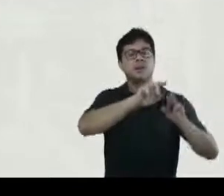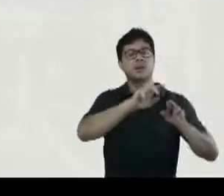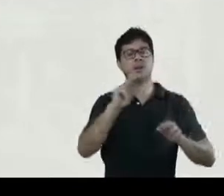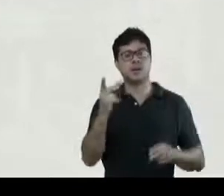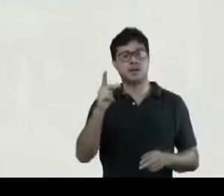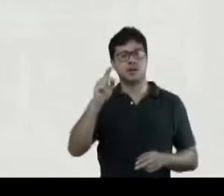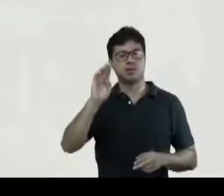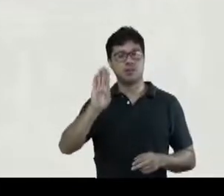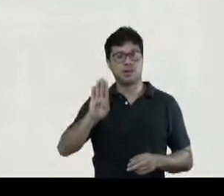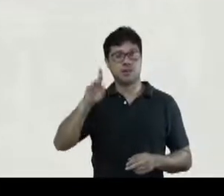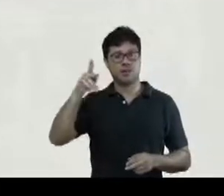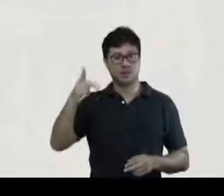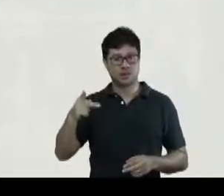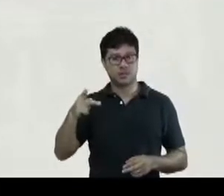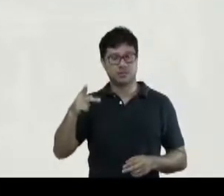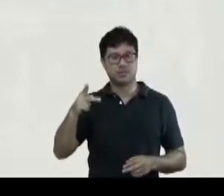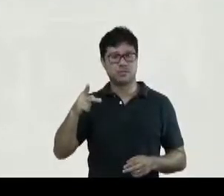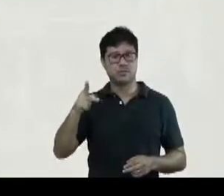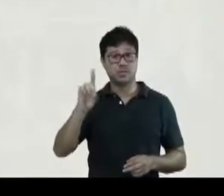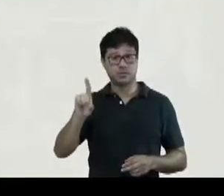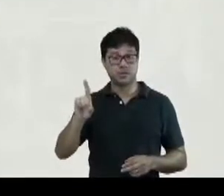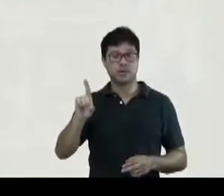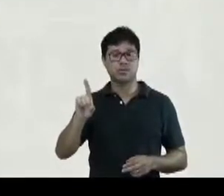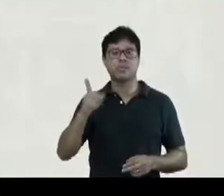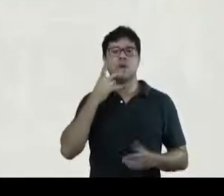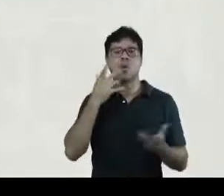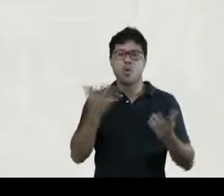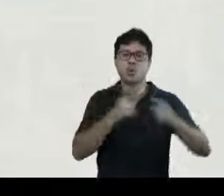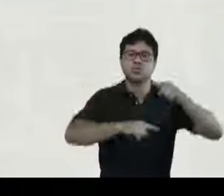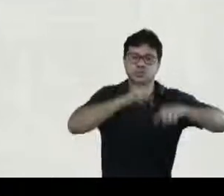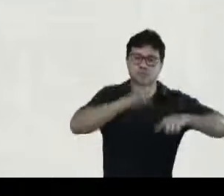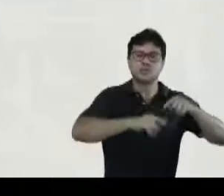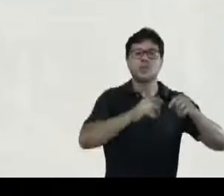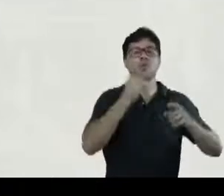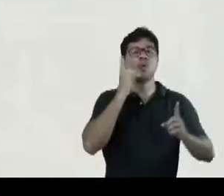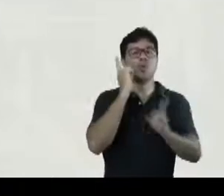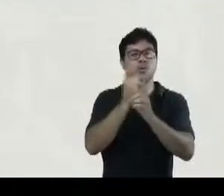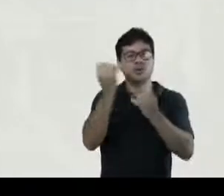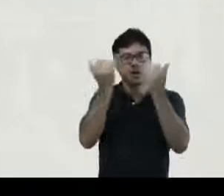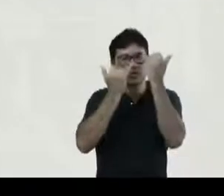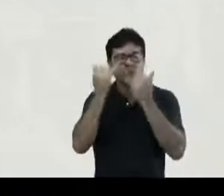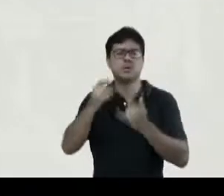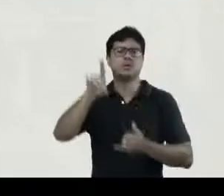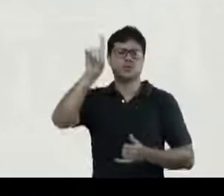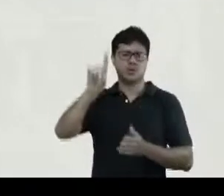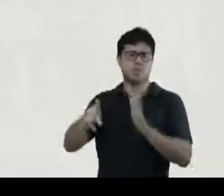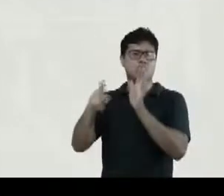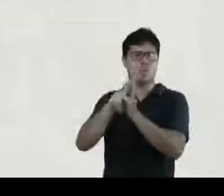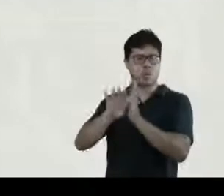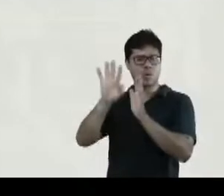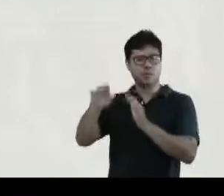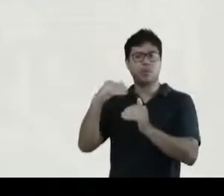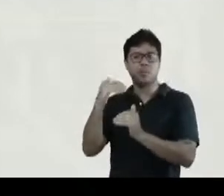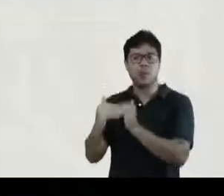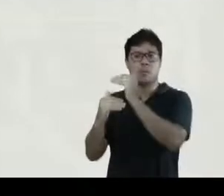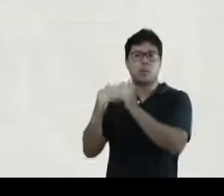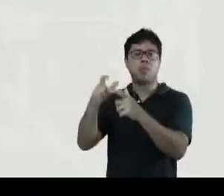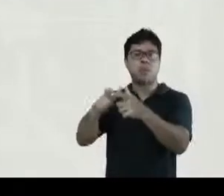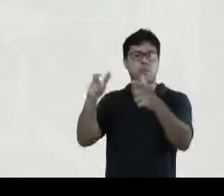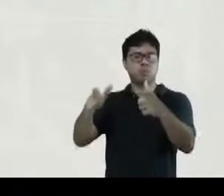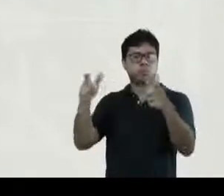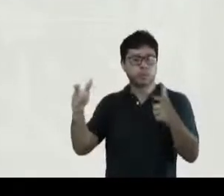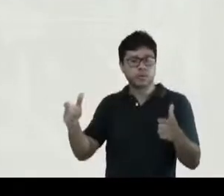Informationstool eigenen Rechts und wachsender Dynamik. Er enthält und vernetzt Orte,